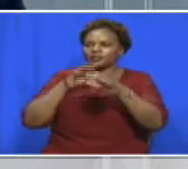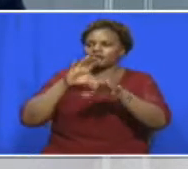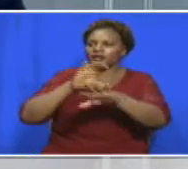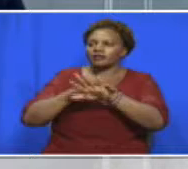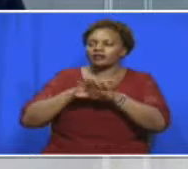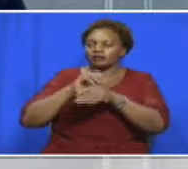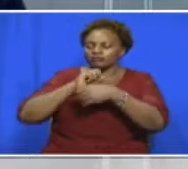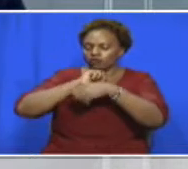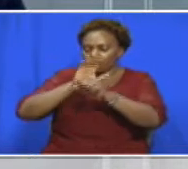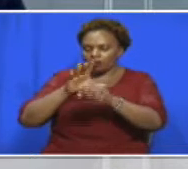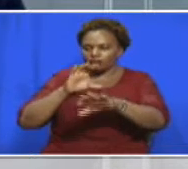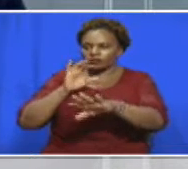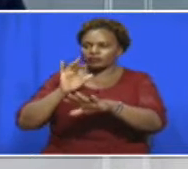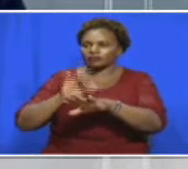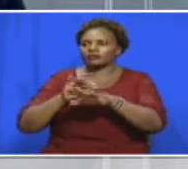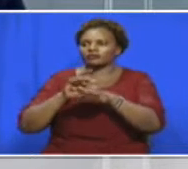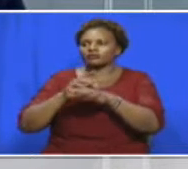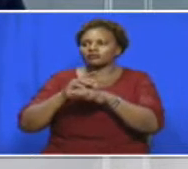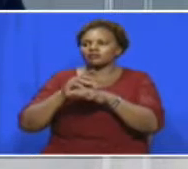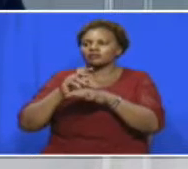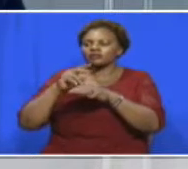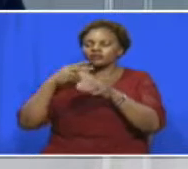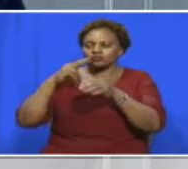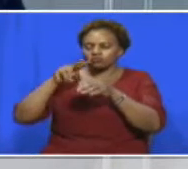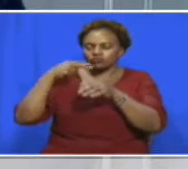na virusi hivyo ni